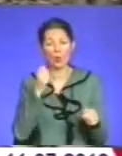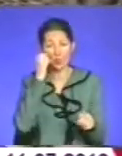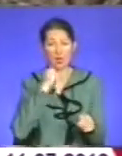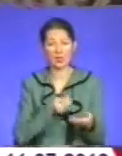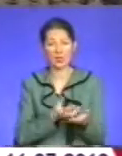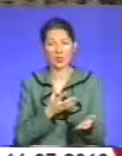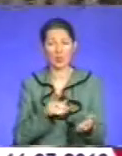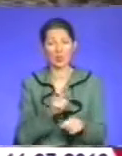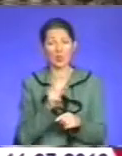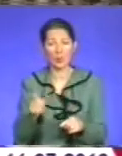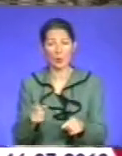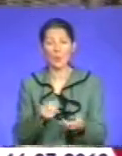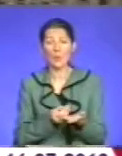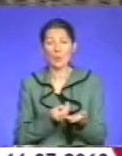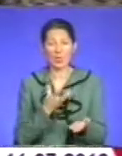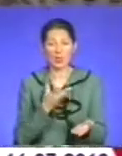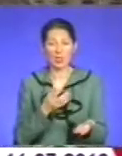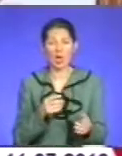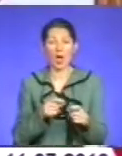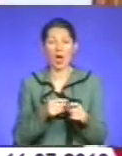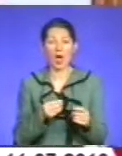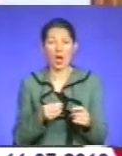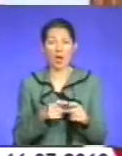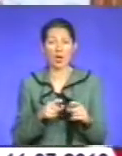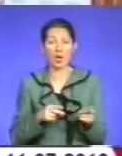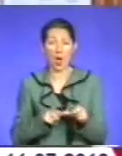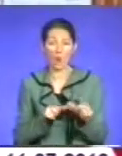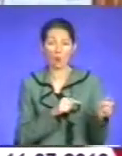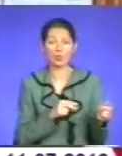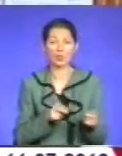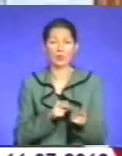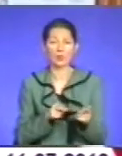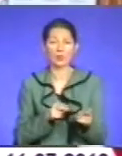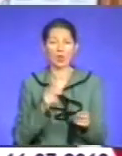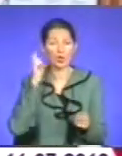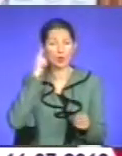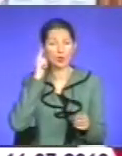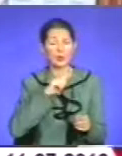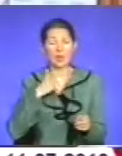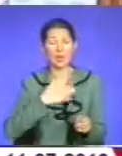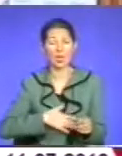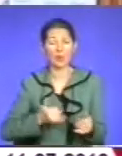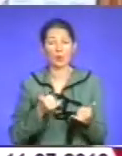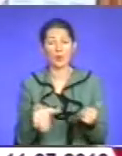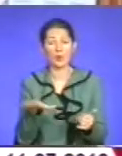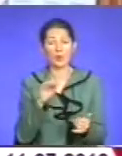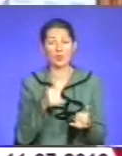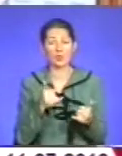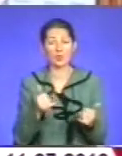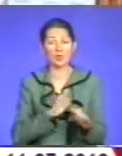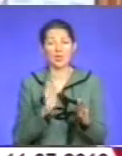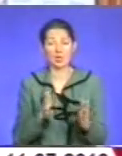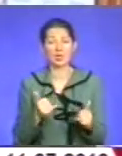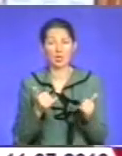підвищення вартості проїзду у потягах чули. Неприємно для всіх, я думаю, не тільки для нас, для кожної сім'ї, і для студентів. І